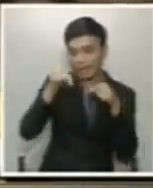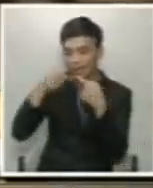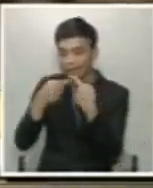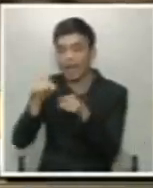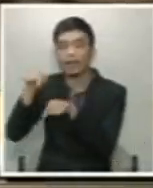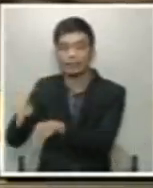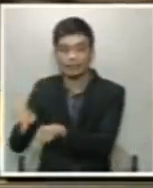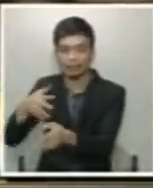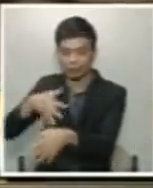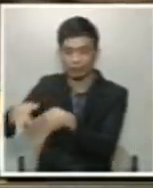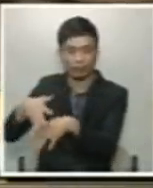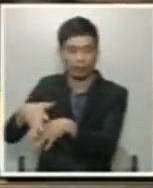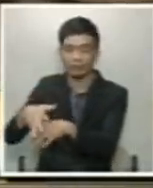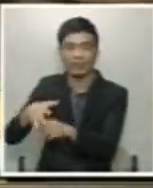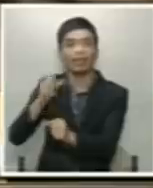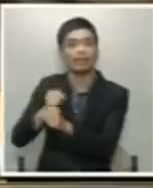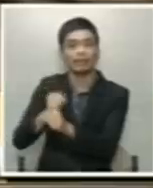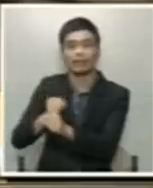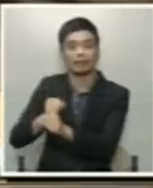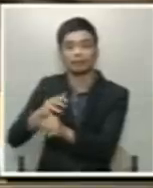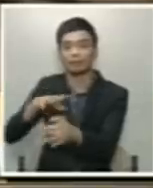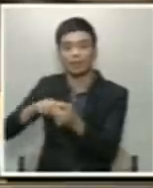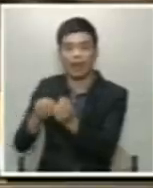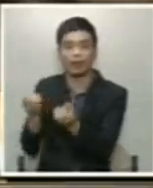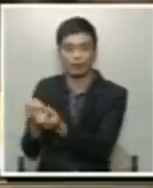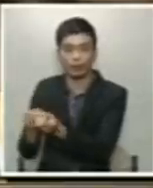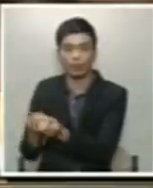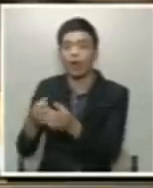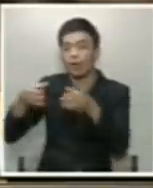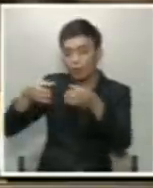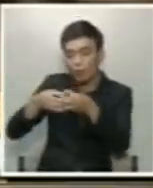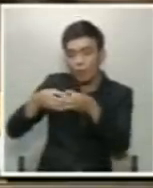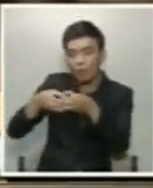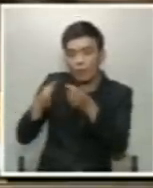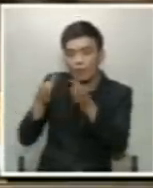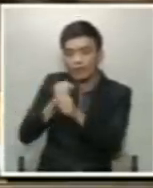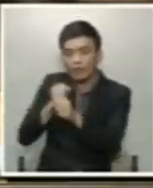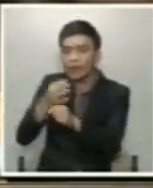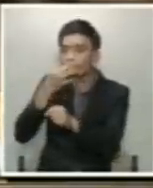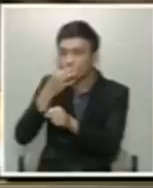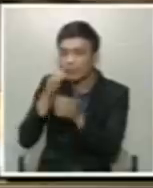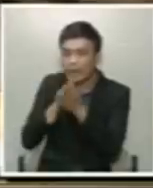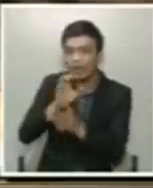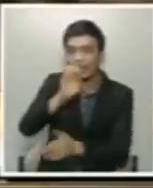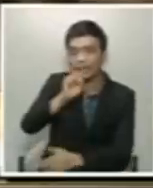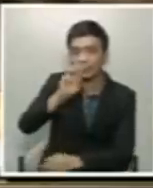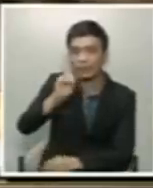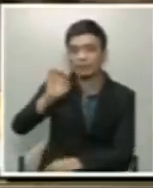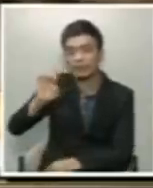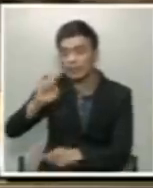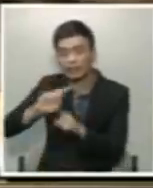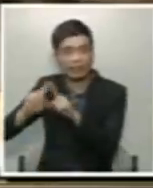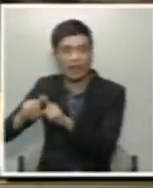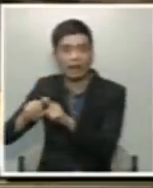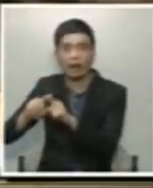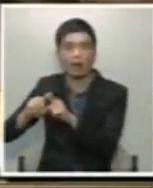ม่เป็นเท่าที่ตามข่าวผมสะเทือนใจมากไม่คิดว่าประเทศจะต้องเอาเศรษฐกิจมาแข